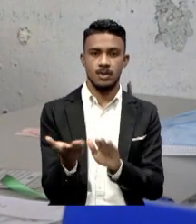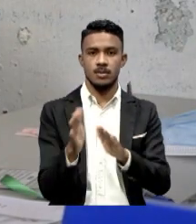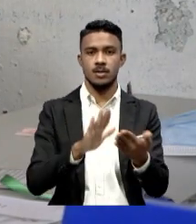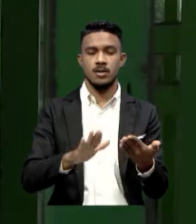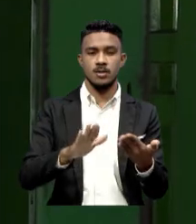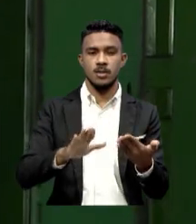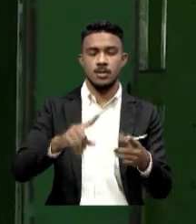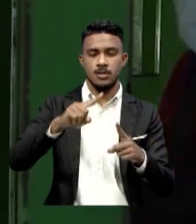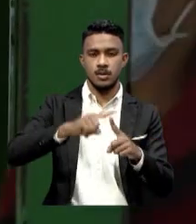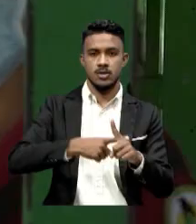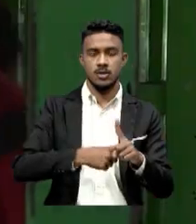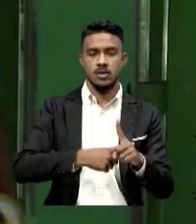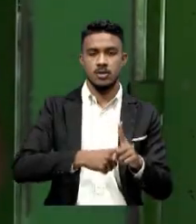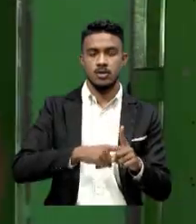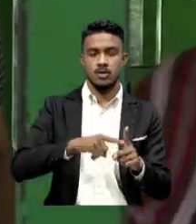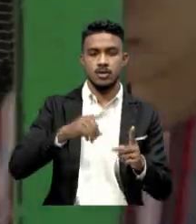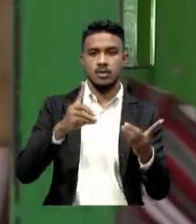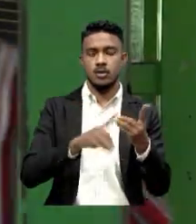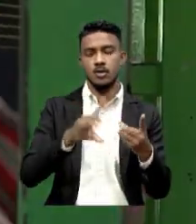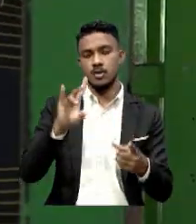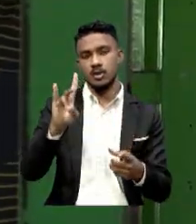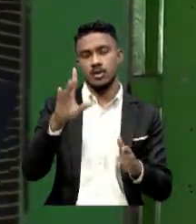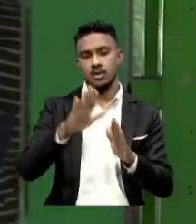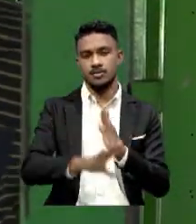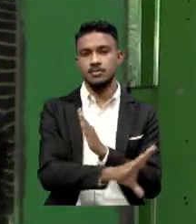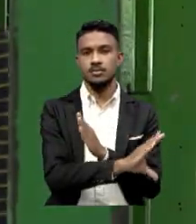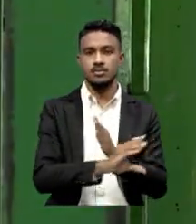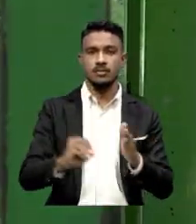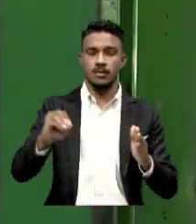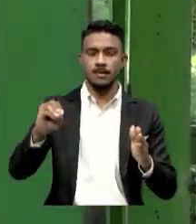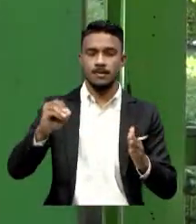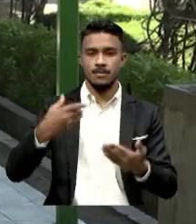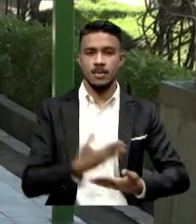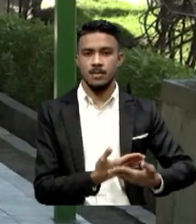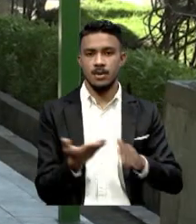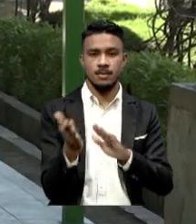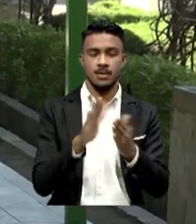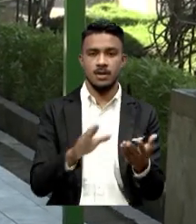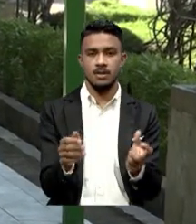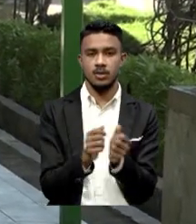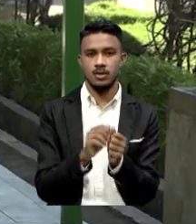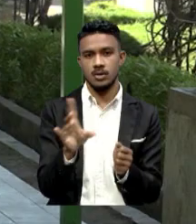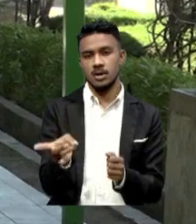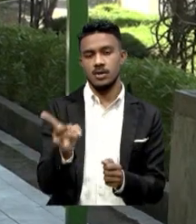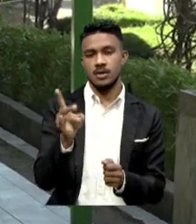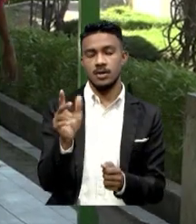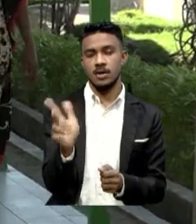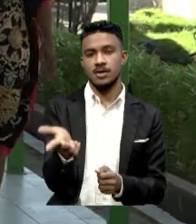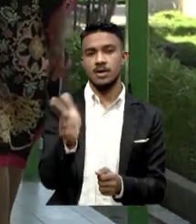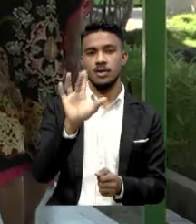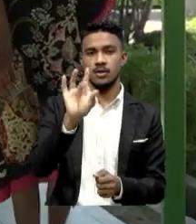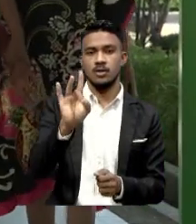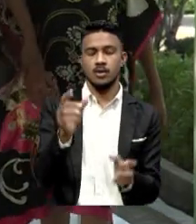idane 0. Causa bebê mate menos isso lorong hitu hamoto 38 ho asfixia